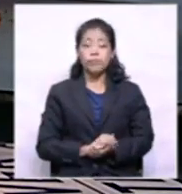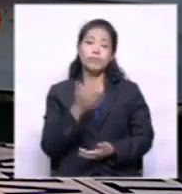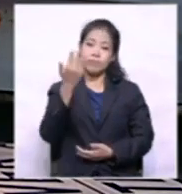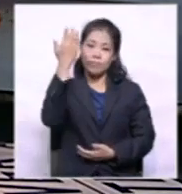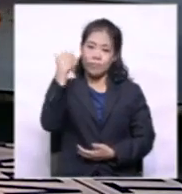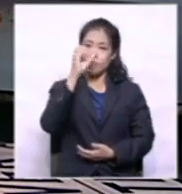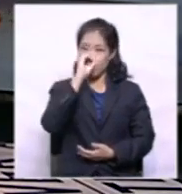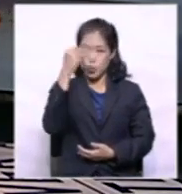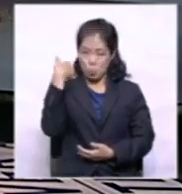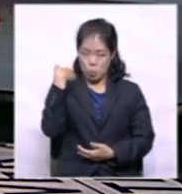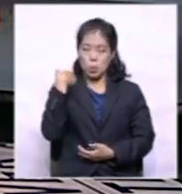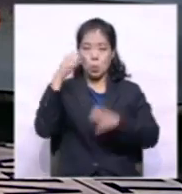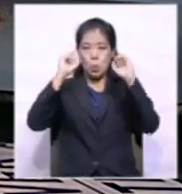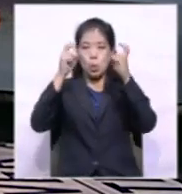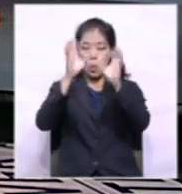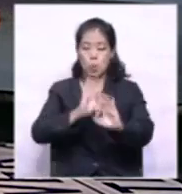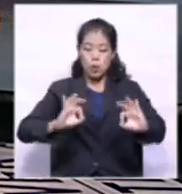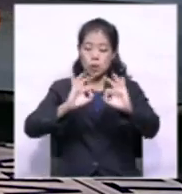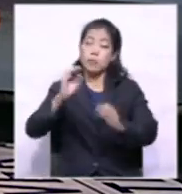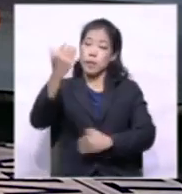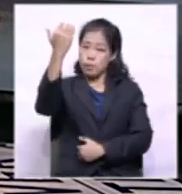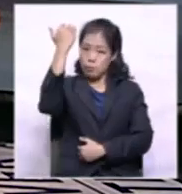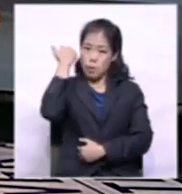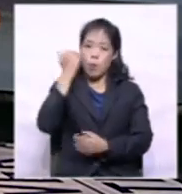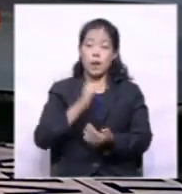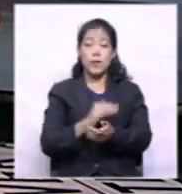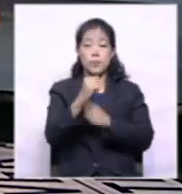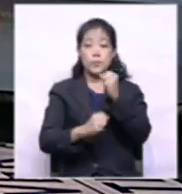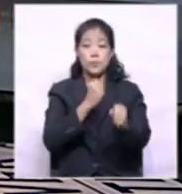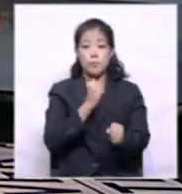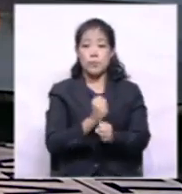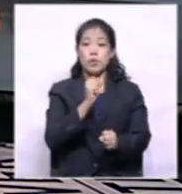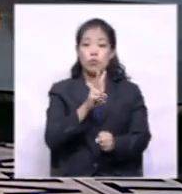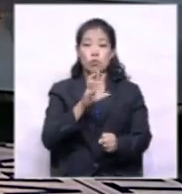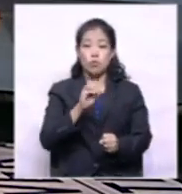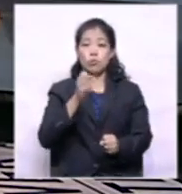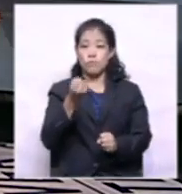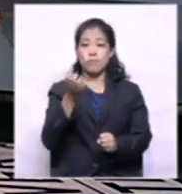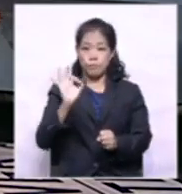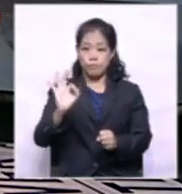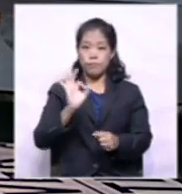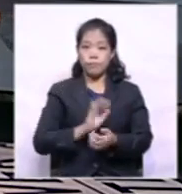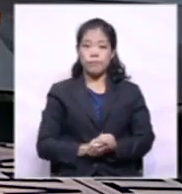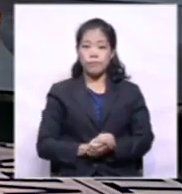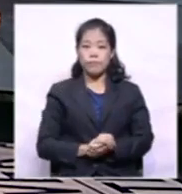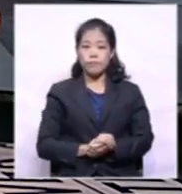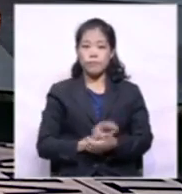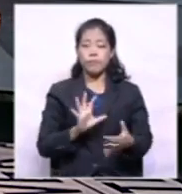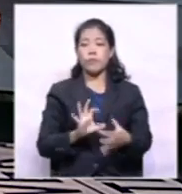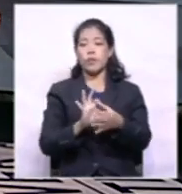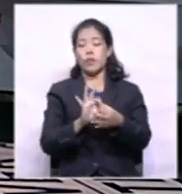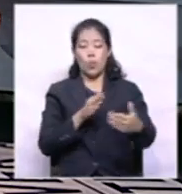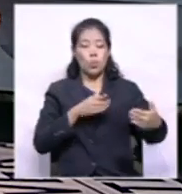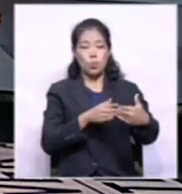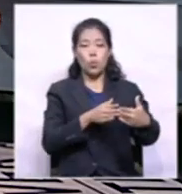าลนี้กลายเป็นประเด็นใหญ่ต่อเนื่องมาจากเมื่อวานนี ้ตีกลางแห่ง2019 นะฮะ เขาบอกว่าเป็นเรื่องเฉพาะตัว